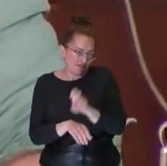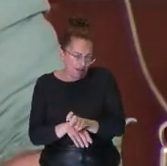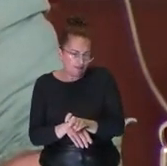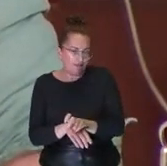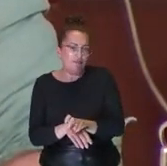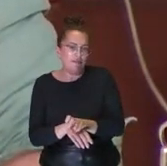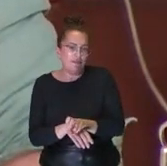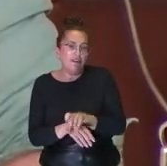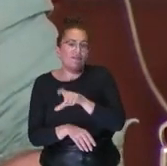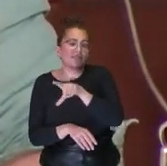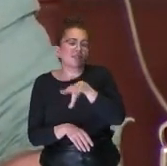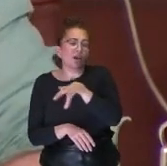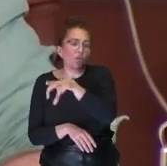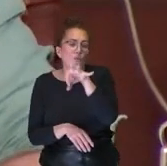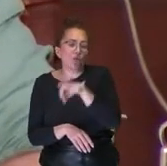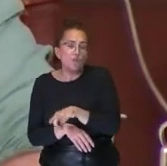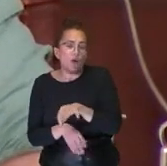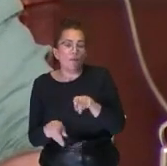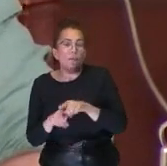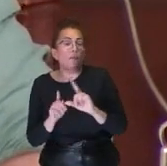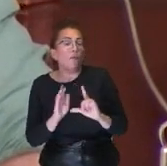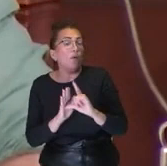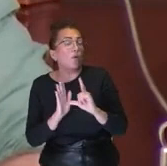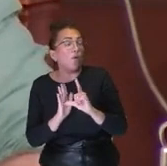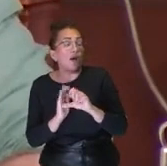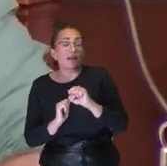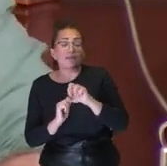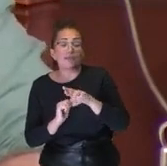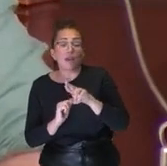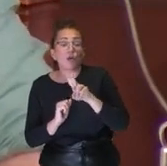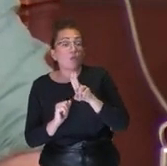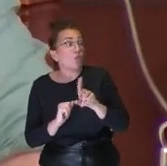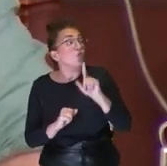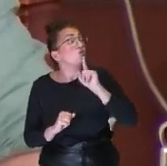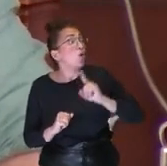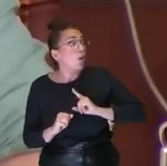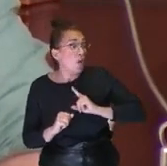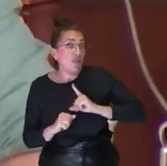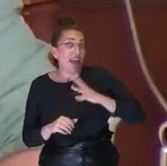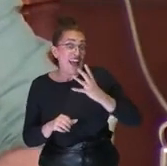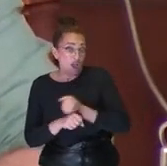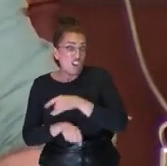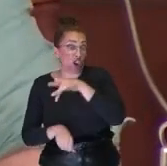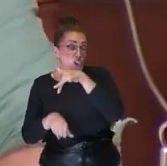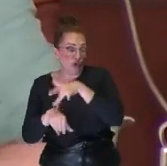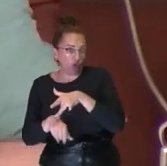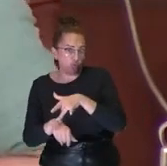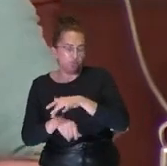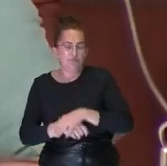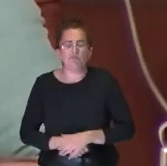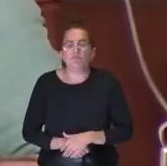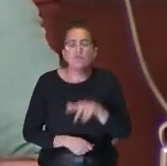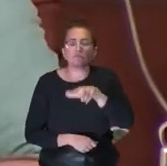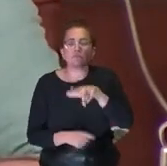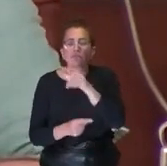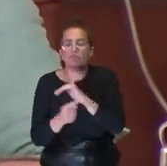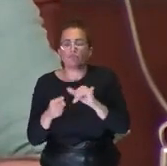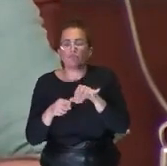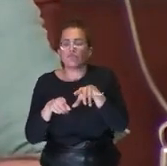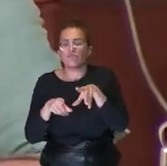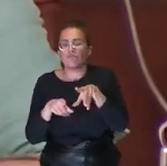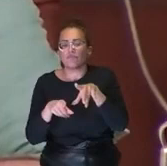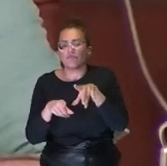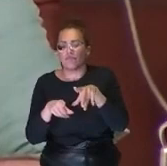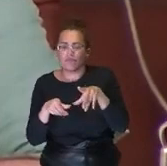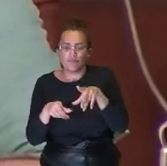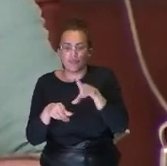des 25% tel que le demandait la loi SRU. Ce qui est compliqué quand on parle de logement et notamment de production de logement social, c'est que notre action, elle s'inscrit